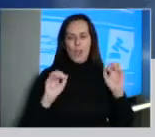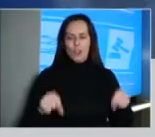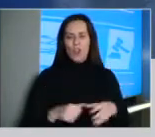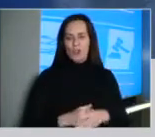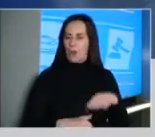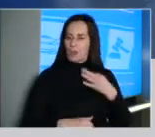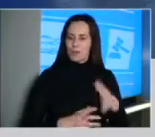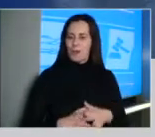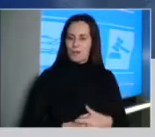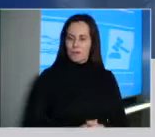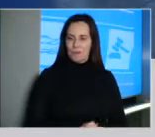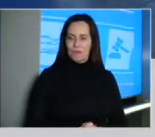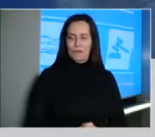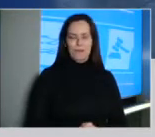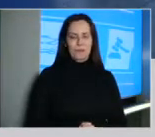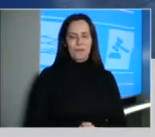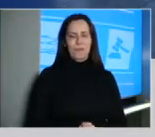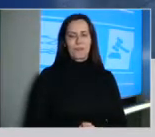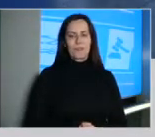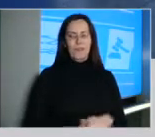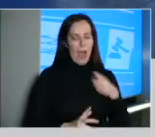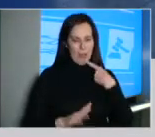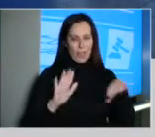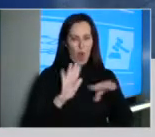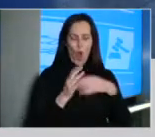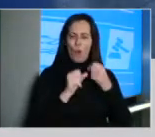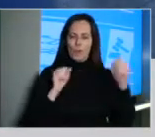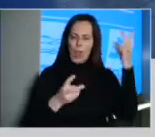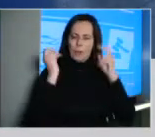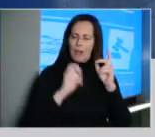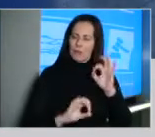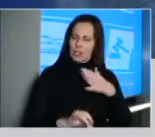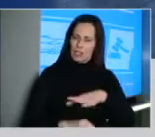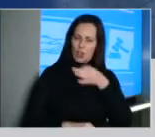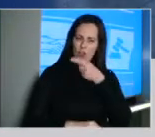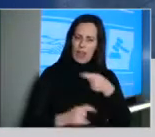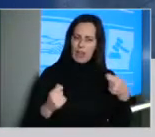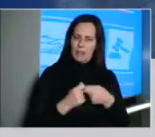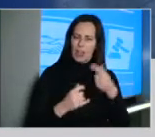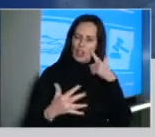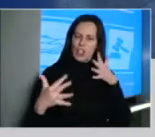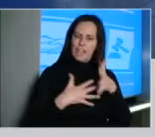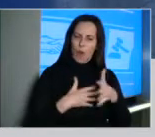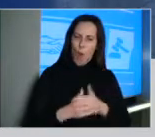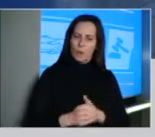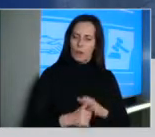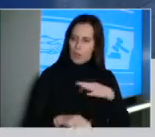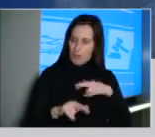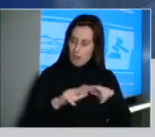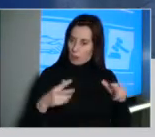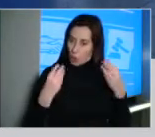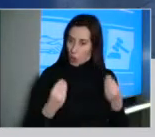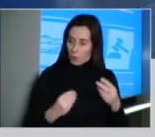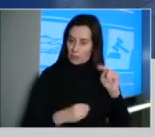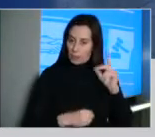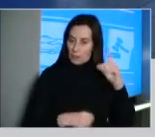ענייני. מה שלומך? בסדר גמור. טוב, אז דיברתי קצת על החוק חופש המידע, אבל רציתי באמת לשאול אותך על עניין השקיפות. אנחנו במצב טוב